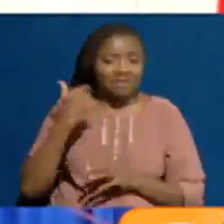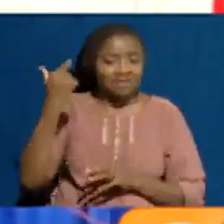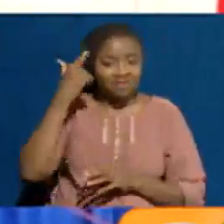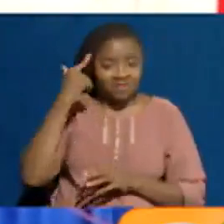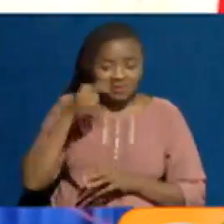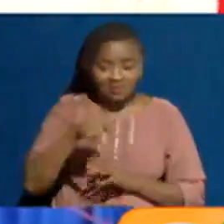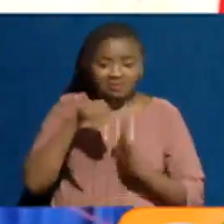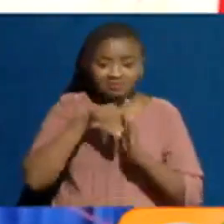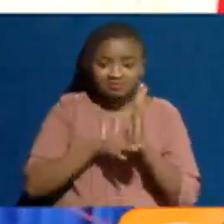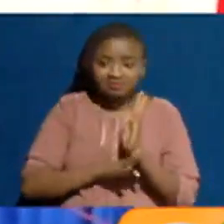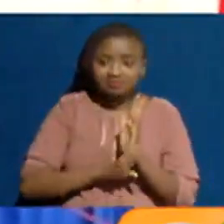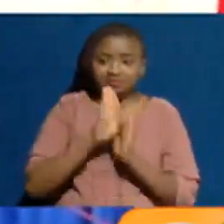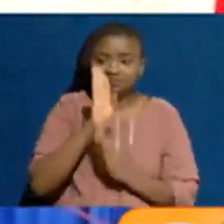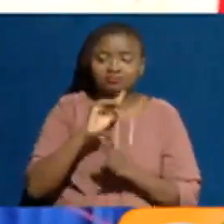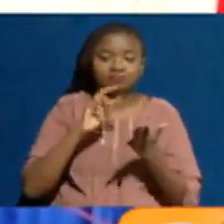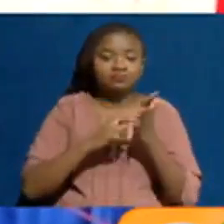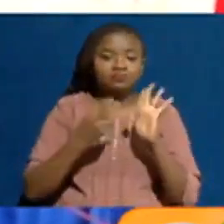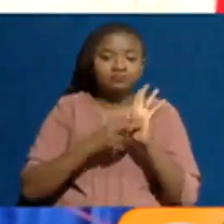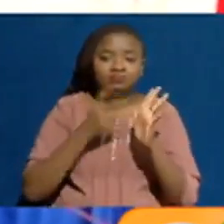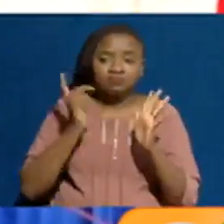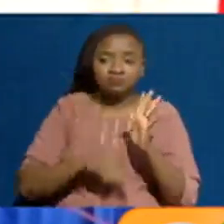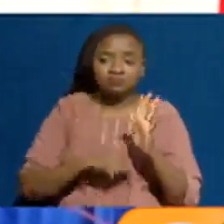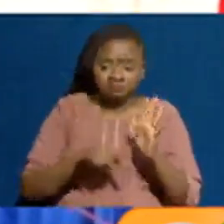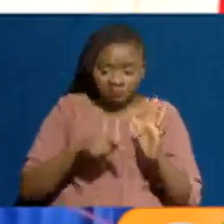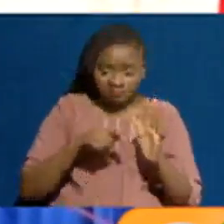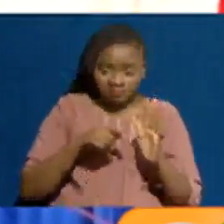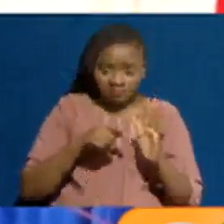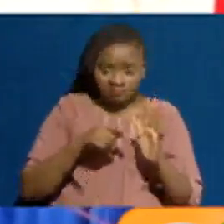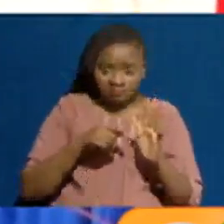this bottom up thing means you actually unaenda kichwa chini.